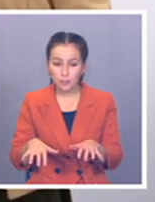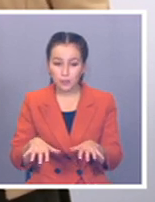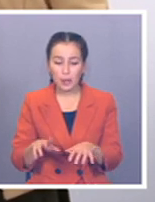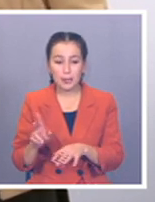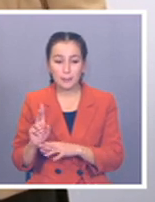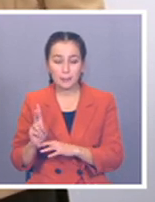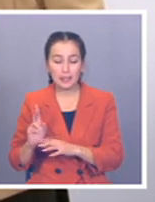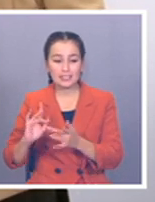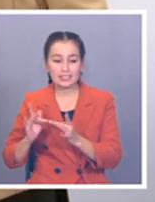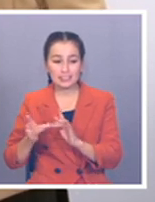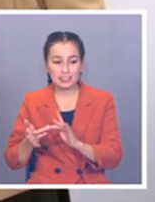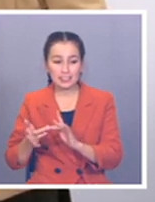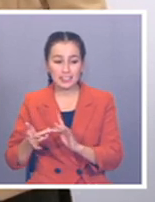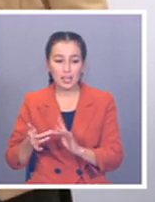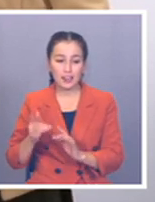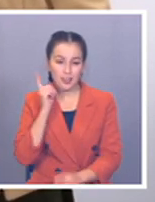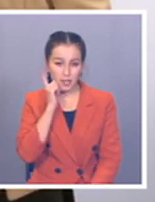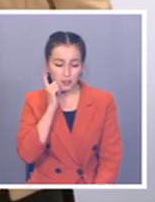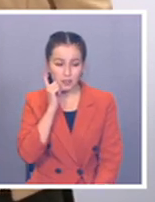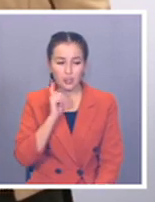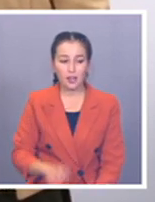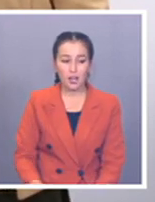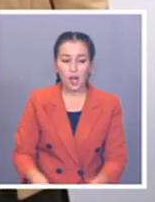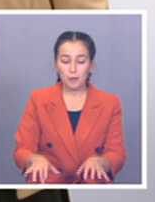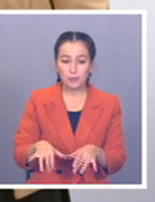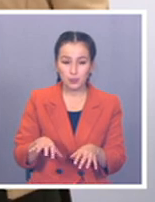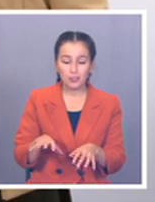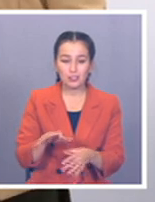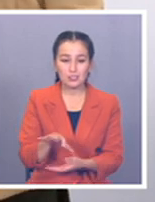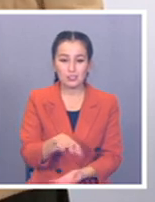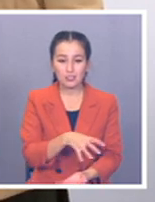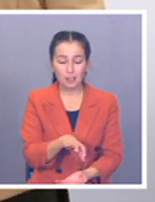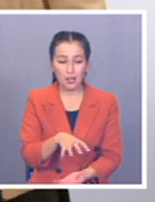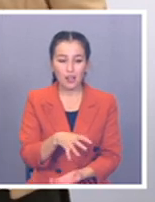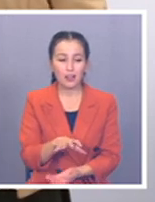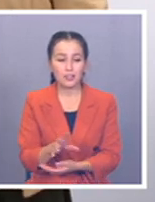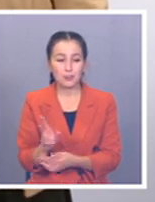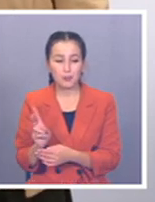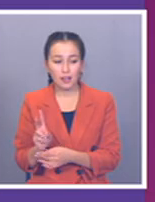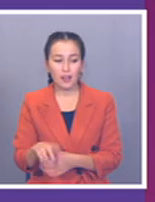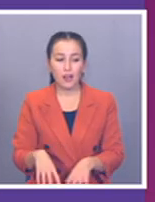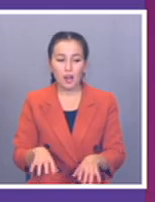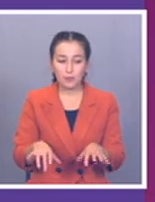телефон, компьютер сканер, модем, компьютер модем, принтер.